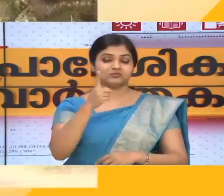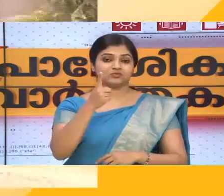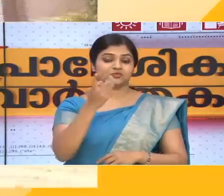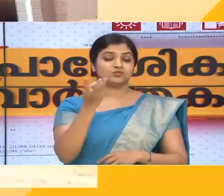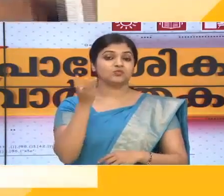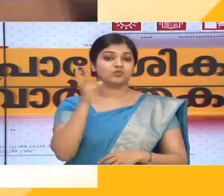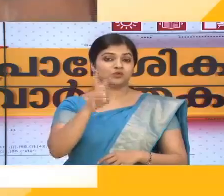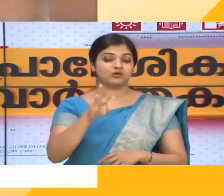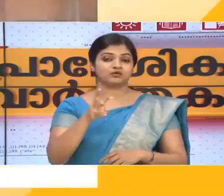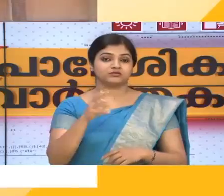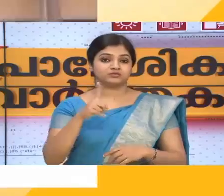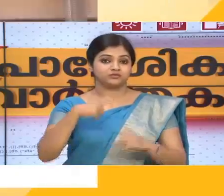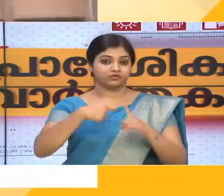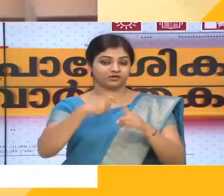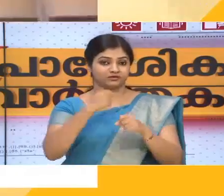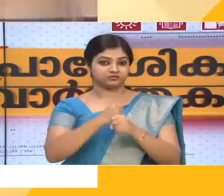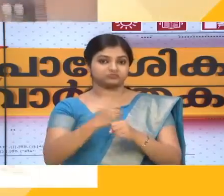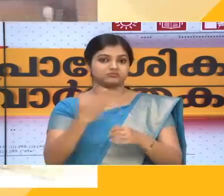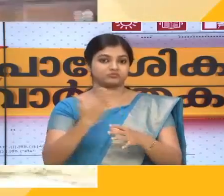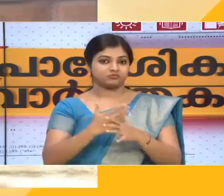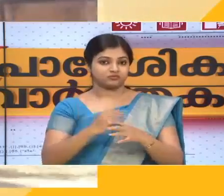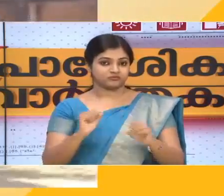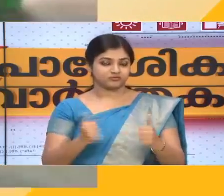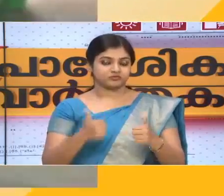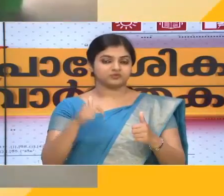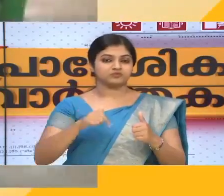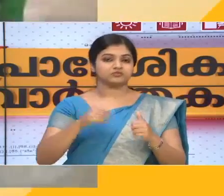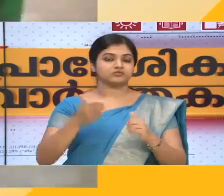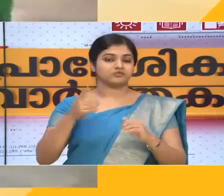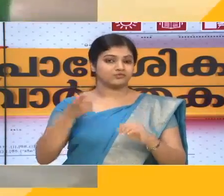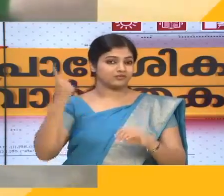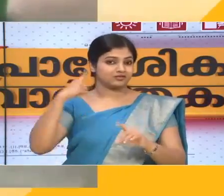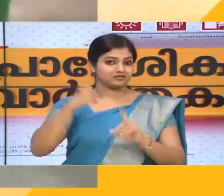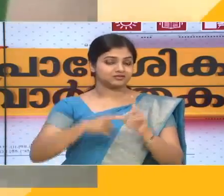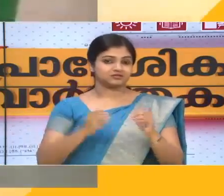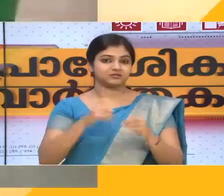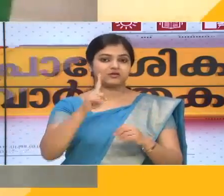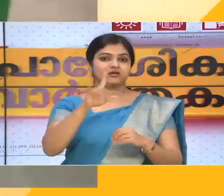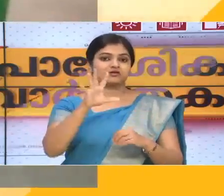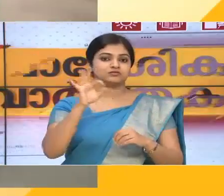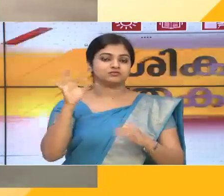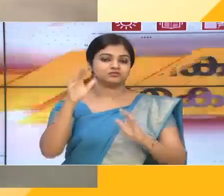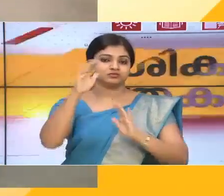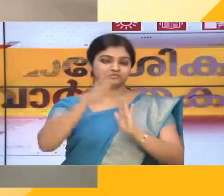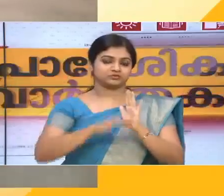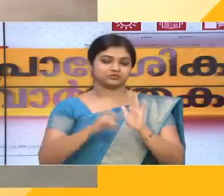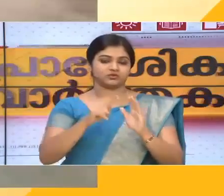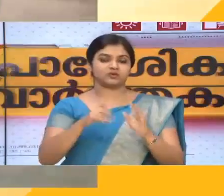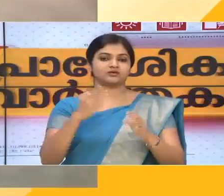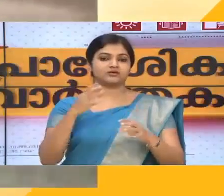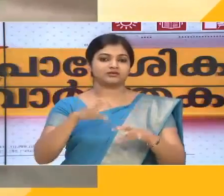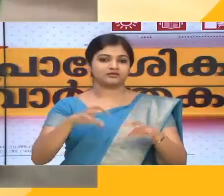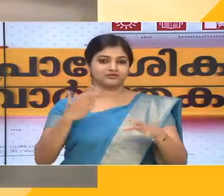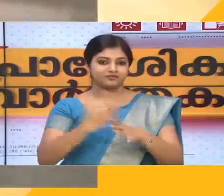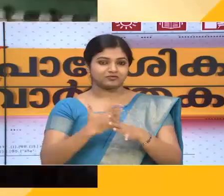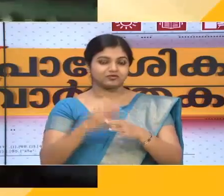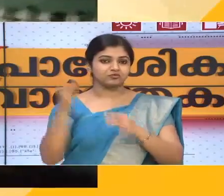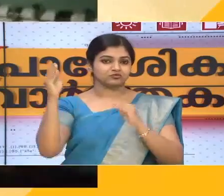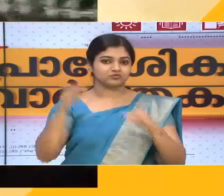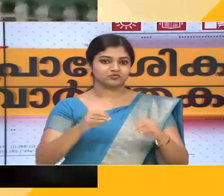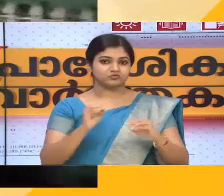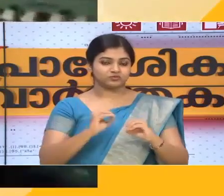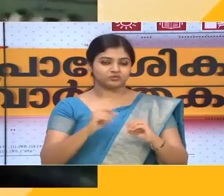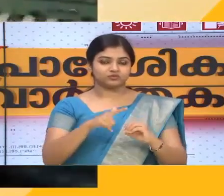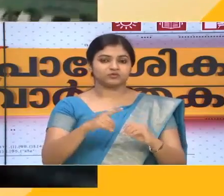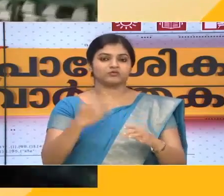കഴിഞ്ഞ വർഷം അവസാനം 1500 കിലോയായി കുറഞ്ഞു. അസംസ്കൃത വസ്തുക്കൾ എത്താതായതോടെ കഴിഞ്ഞ മാസം ഉൽപ്പാദനം നിലച്ചു.